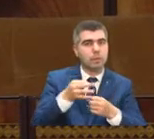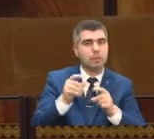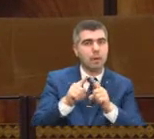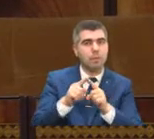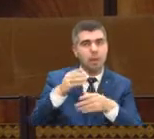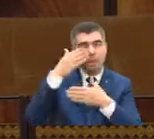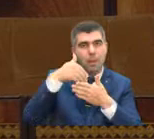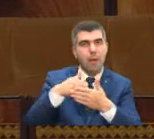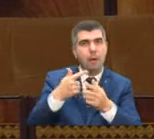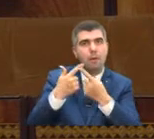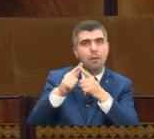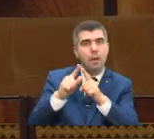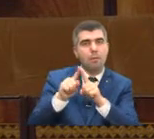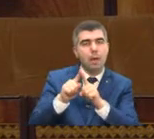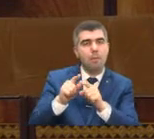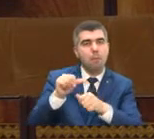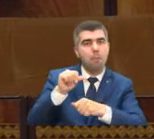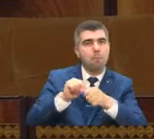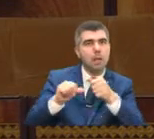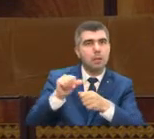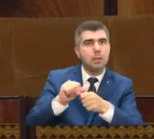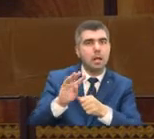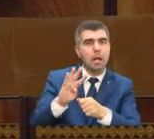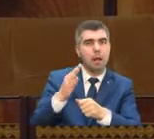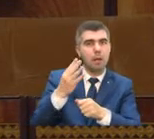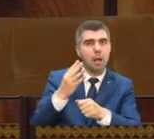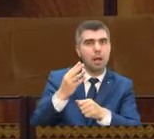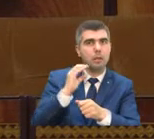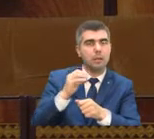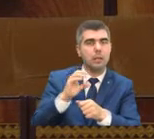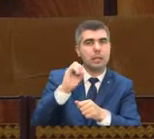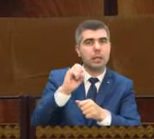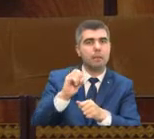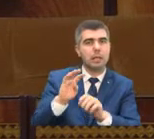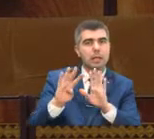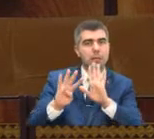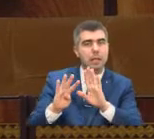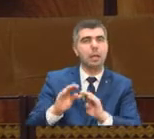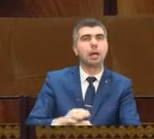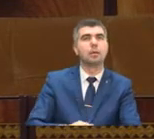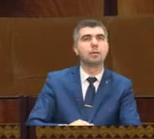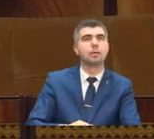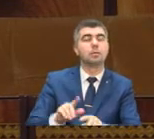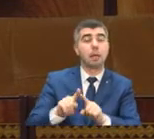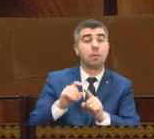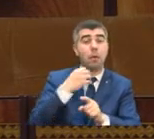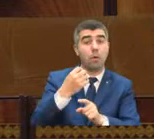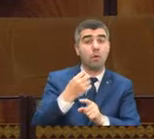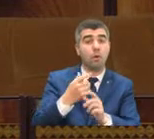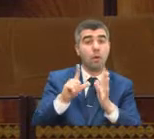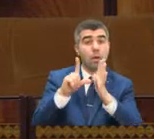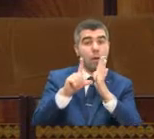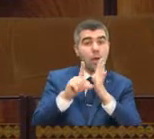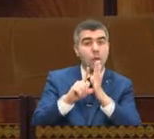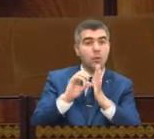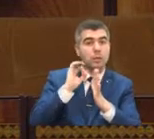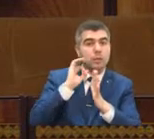المادة الرابعة من القانون رقم 39-08 المتعلق بمدونة الحقوق